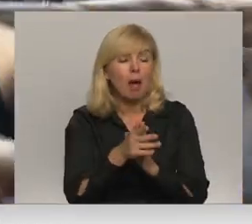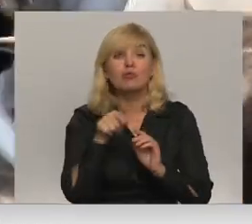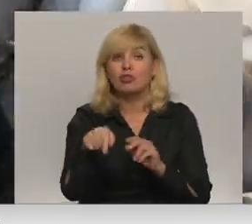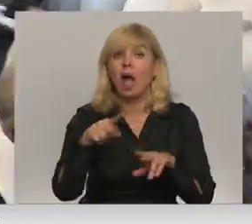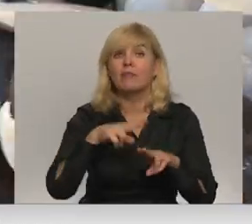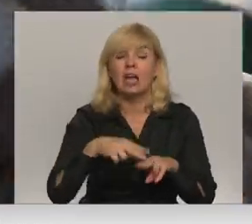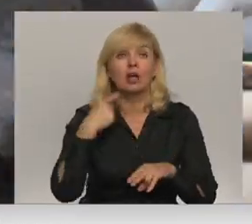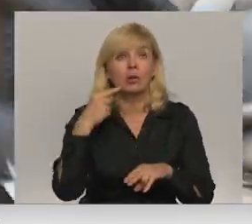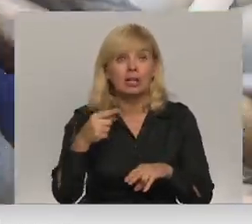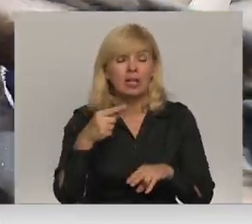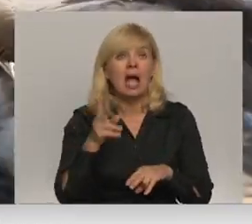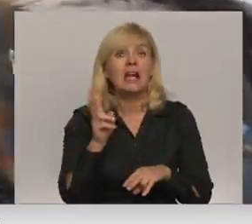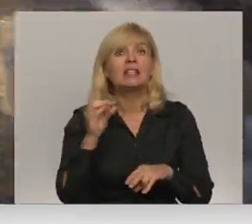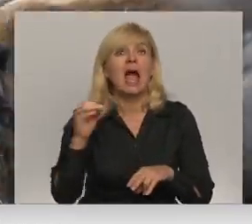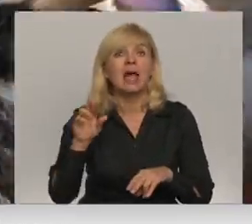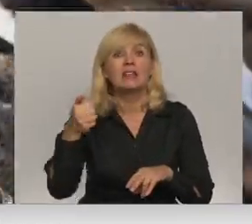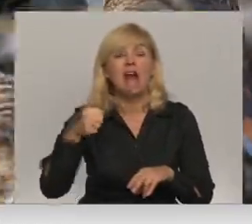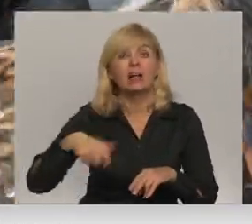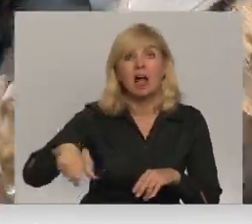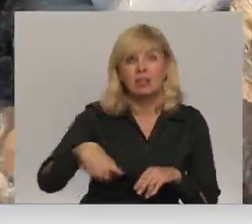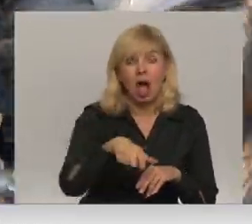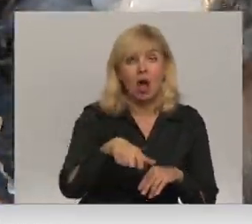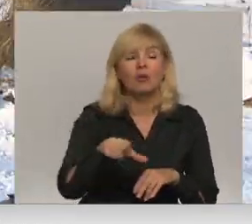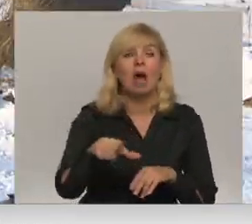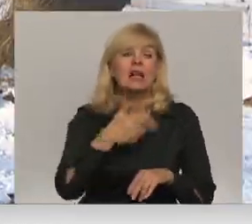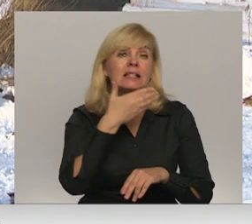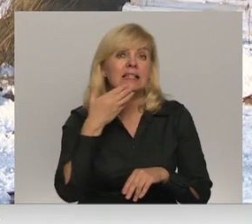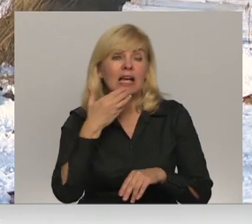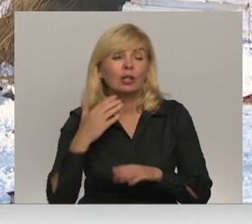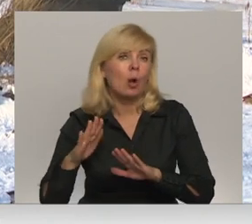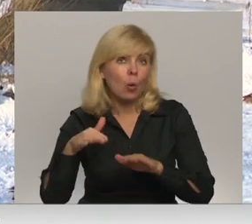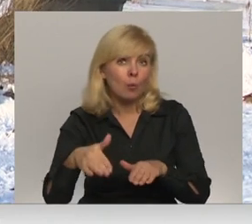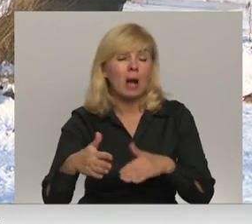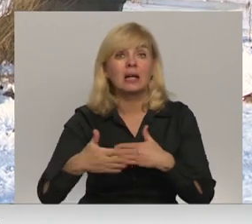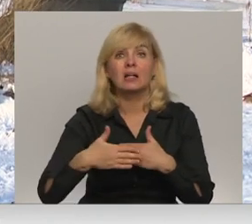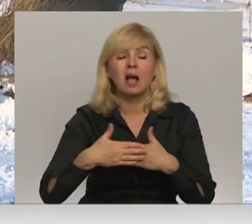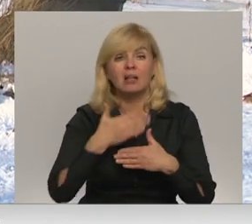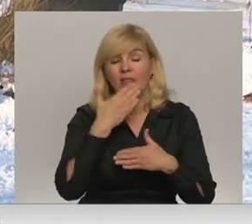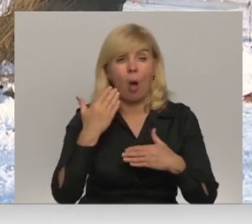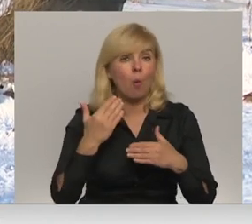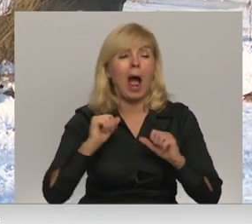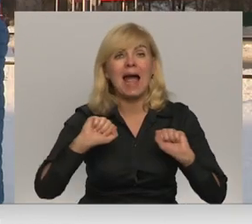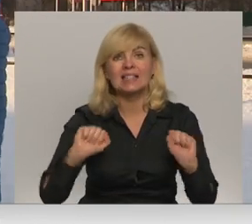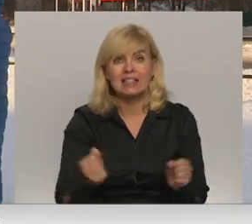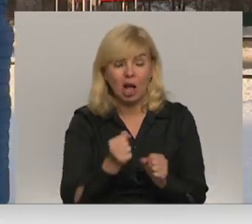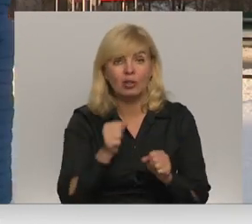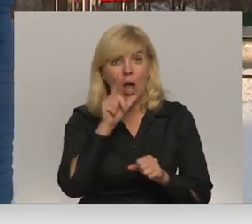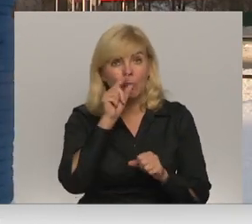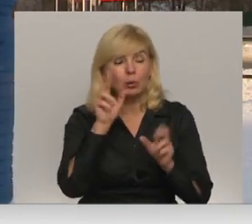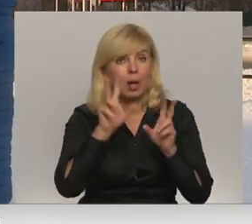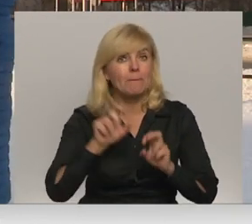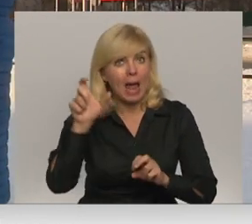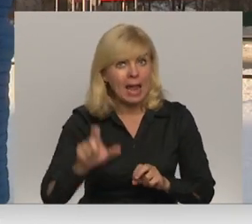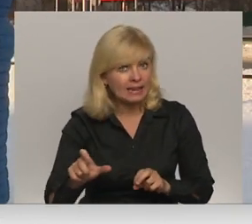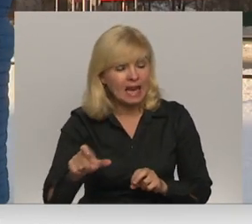vietām ir Rīgā Ķengaragā, vietā, kur Daugavā ietek silti ūdeņi un upes krasts šajā vietā neaizsalst. Ūdens putnu pētnieks